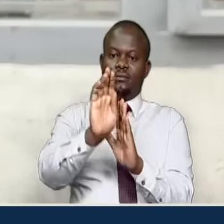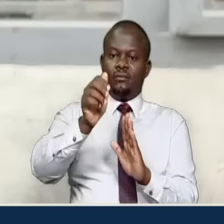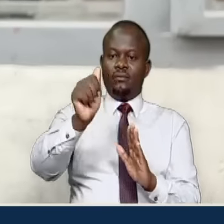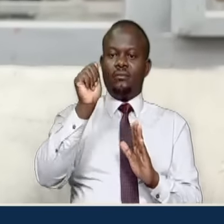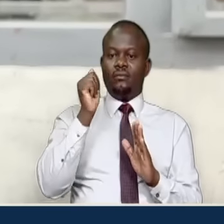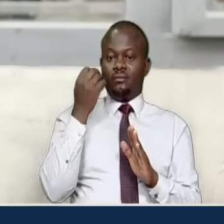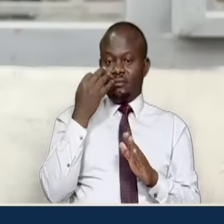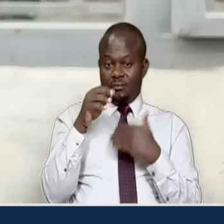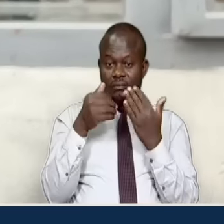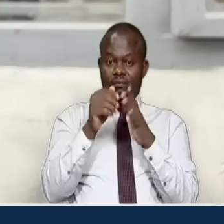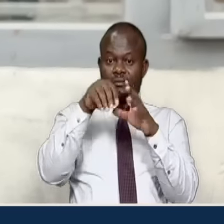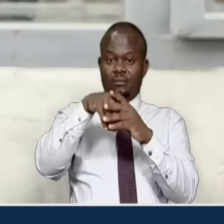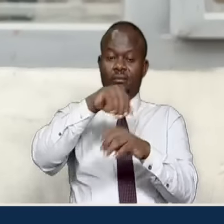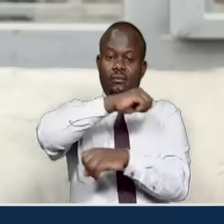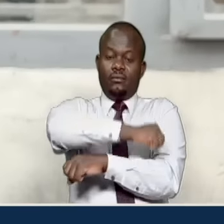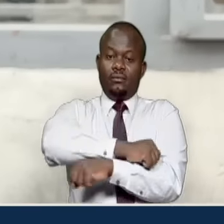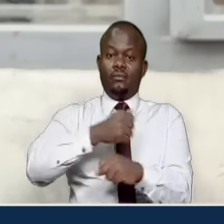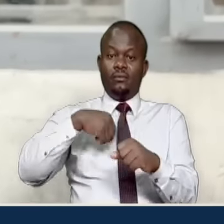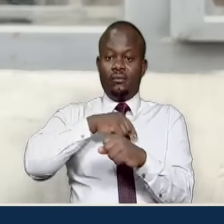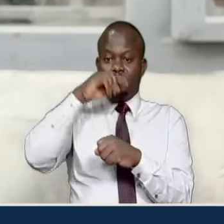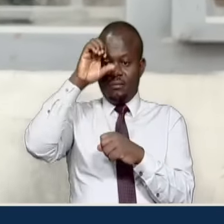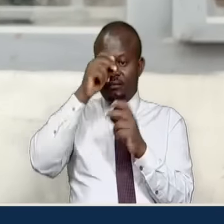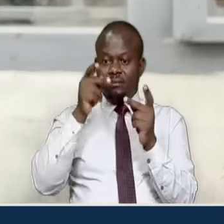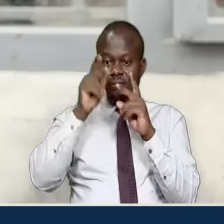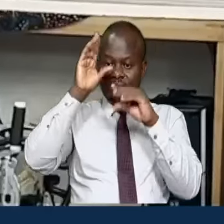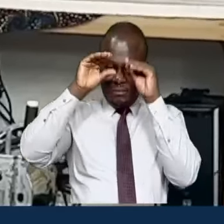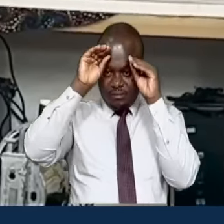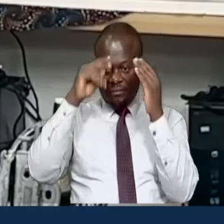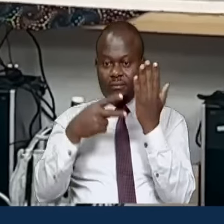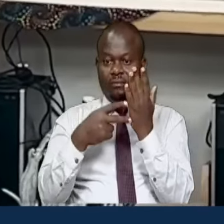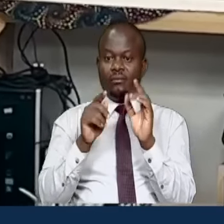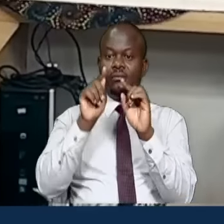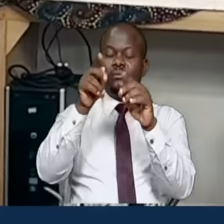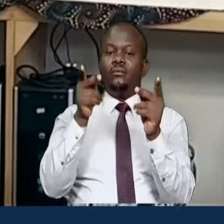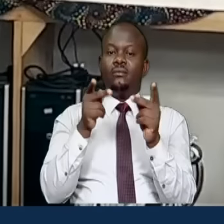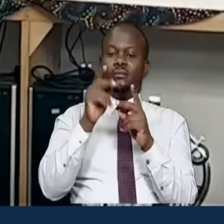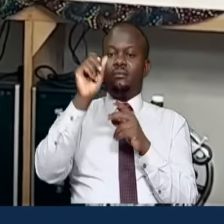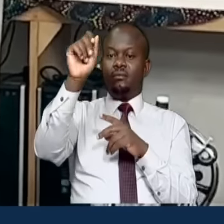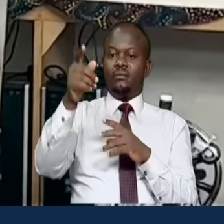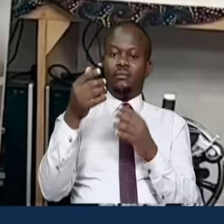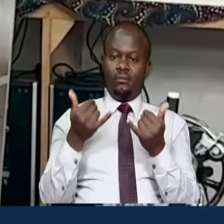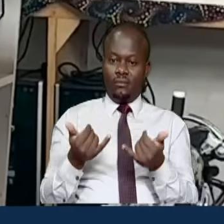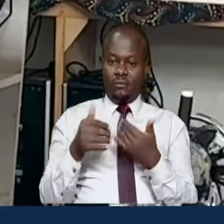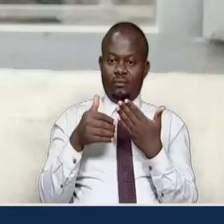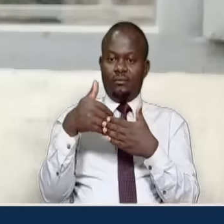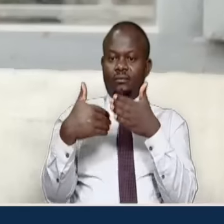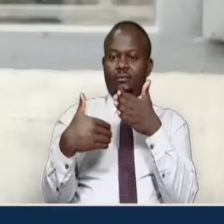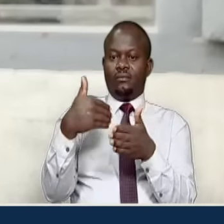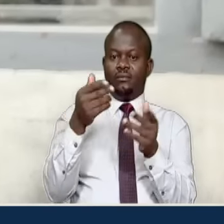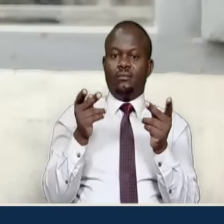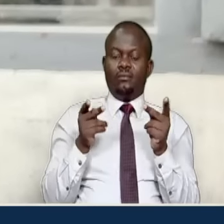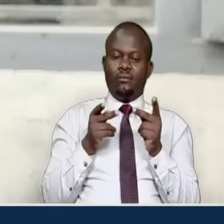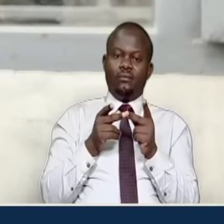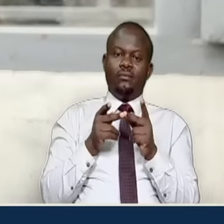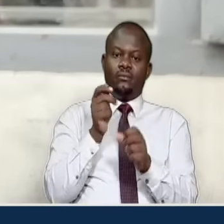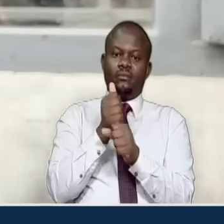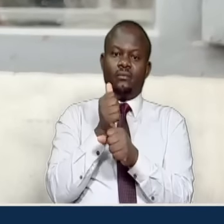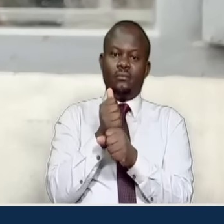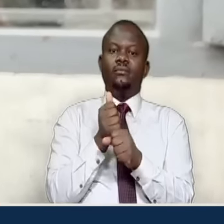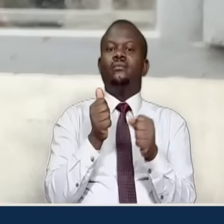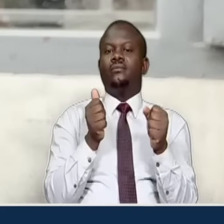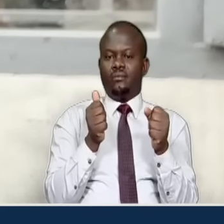Iyo twaranyaga amashuri ni uko twaburaga ahantu twigira imyuga tukajya nk'ahantu hakora. None umuti nyine batwegereje ahantu ho kuza turakorera